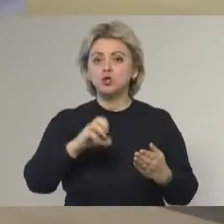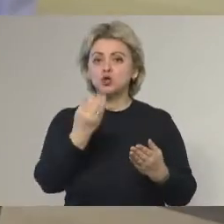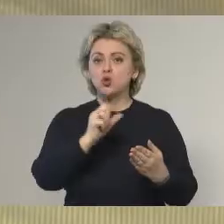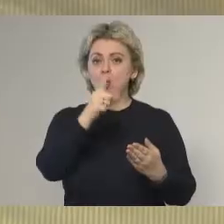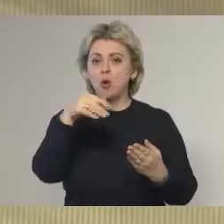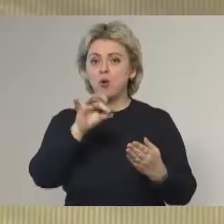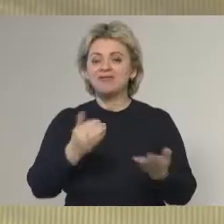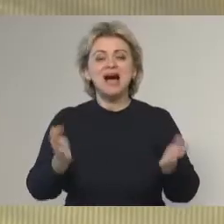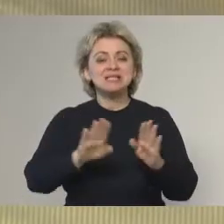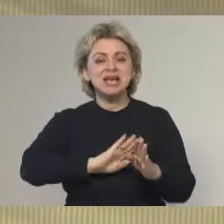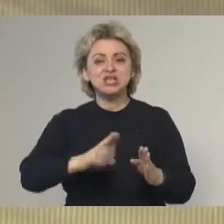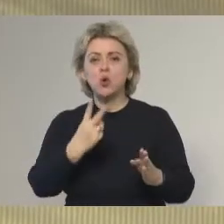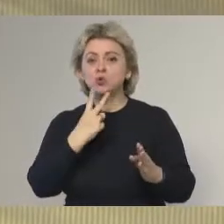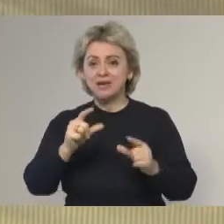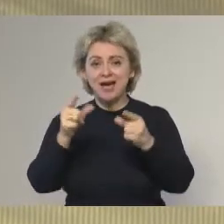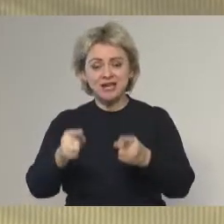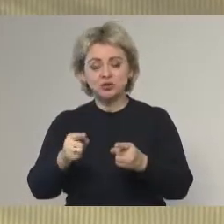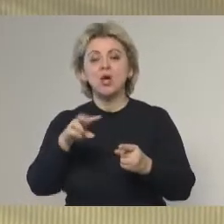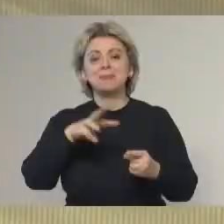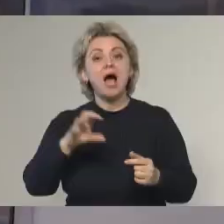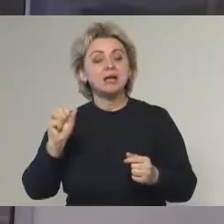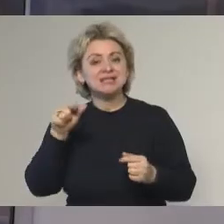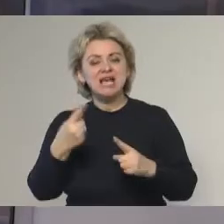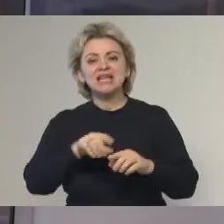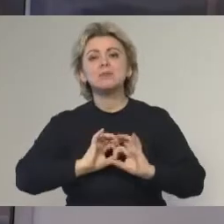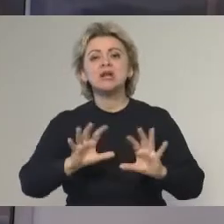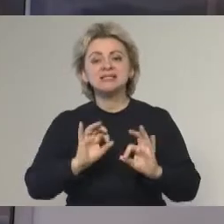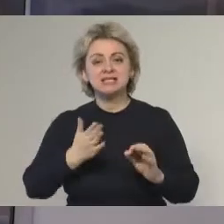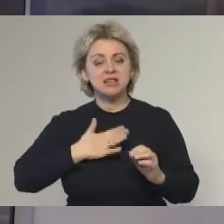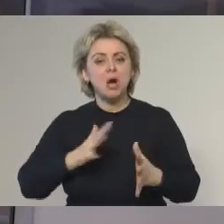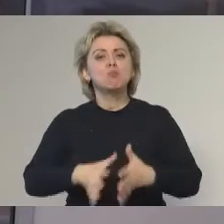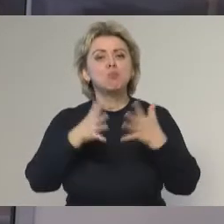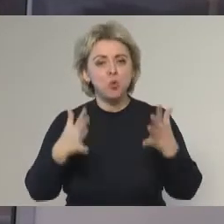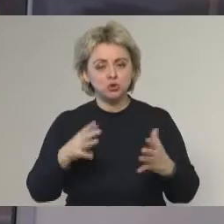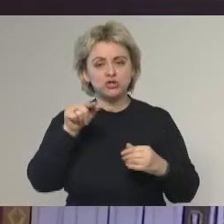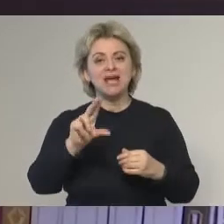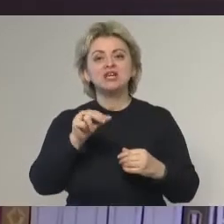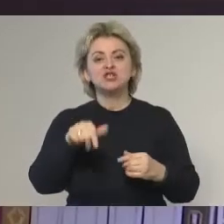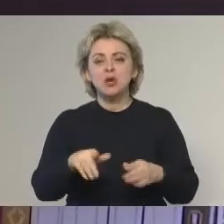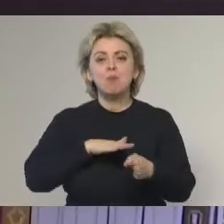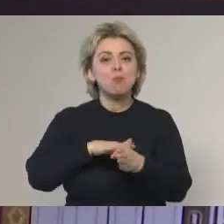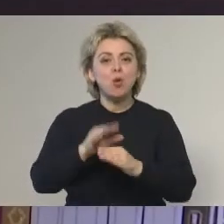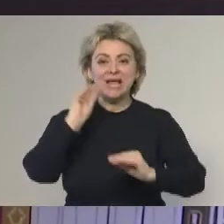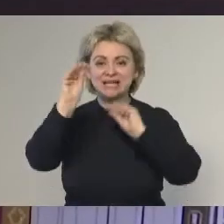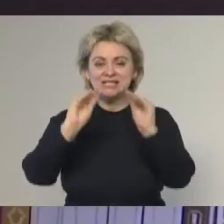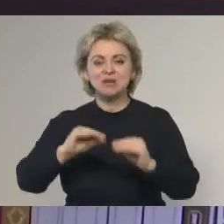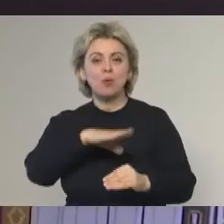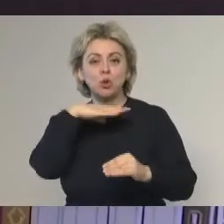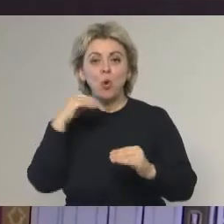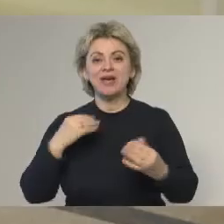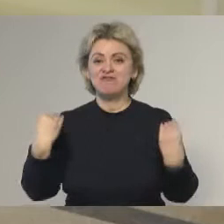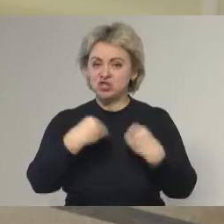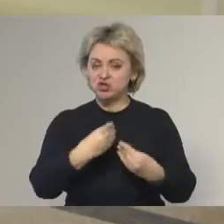и оставили одну недокуренную сигарету Михаила Александровича, это рассказало бы нам гораздо больше, чем даже полная экспозиция со множеством